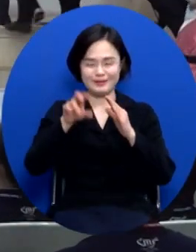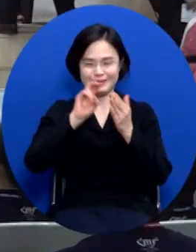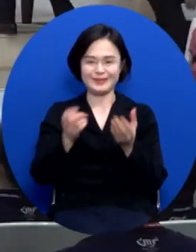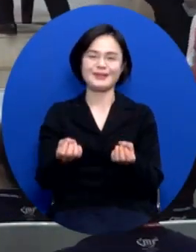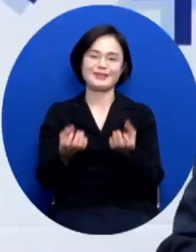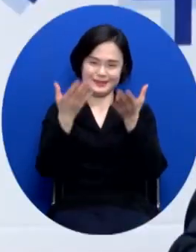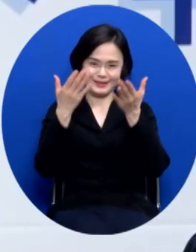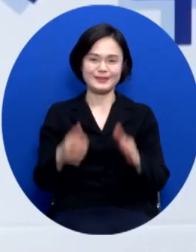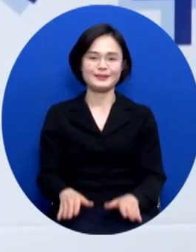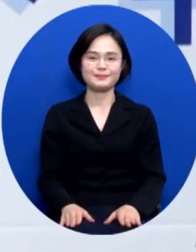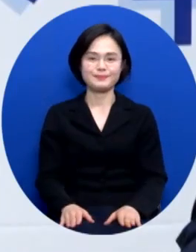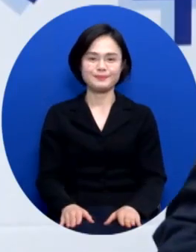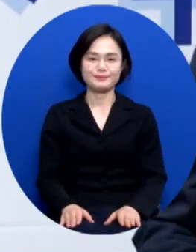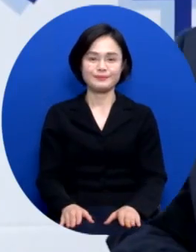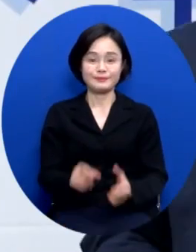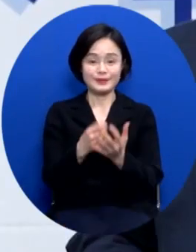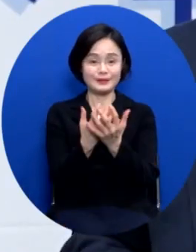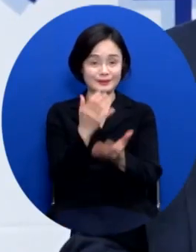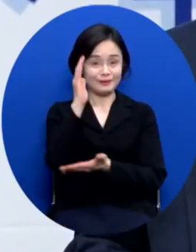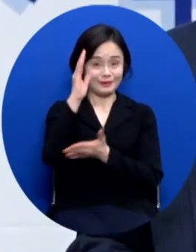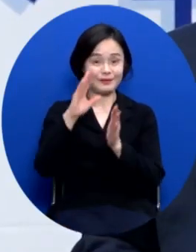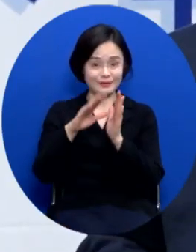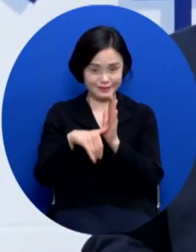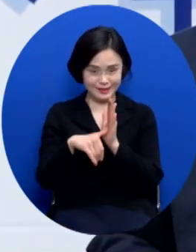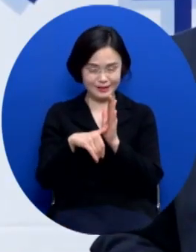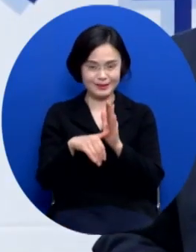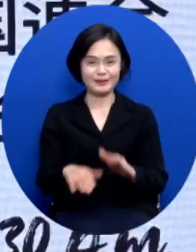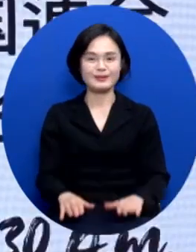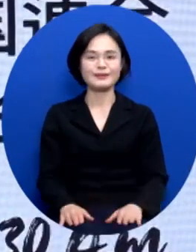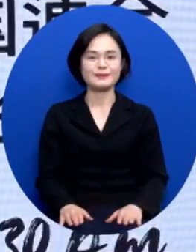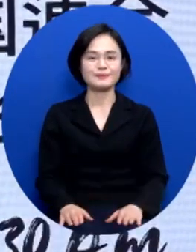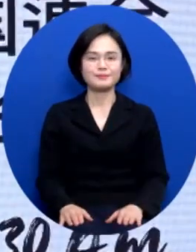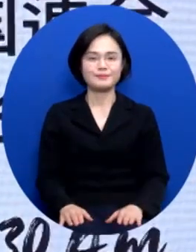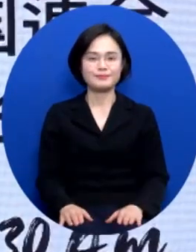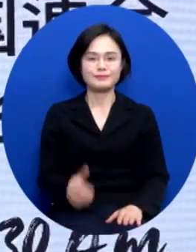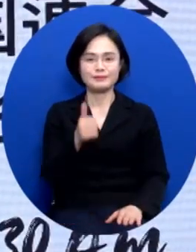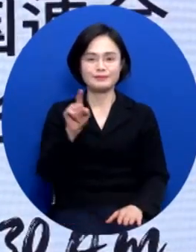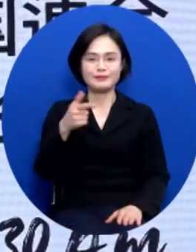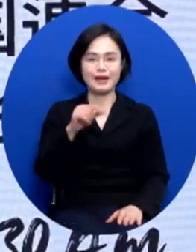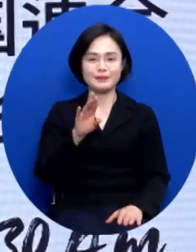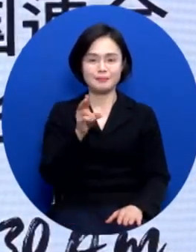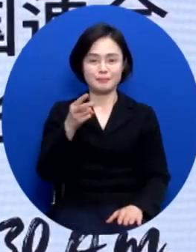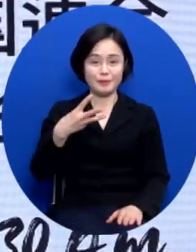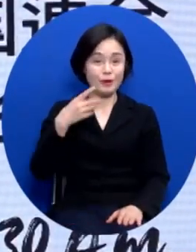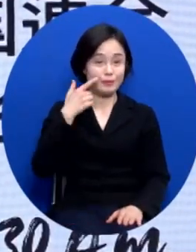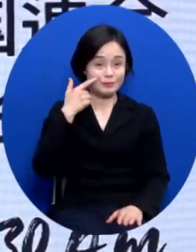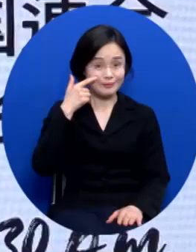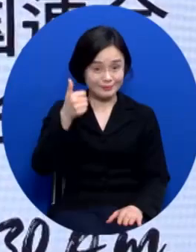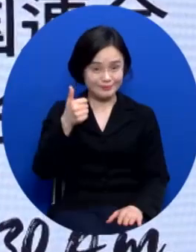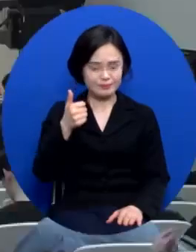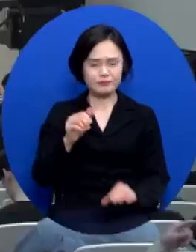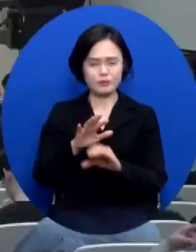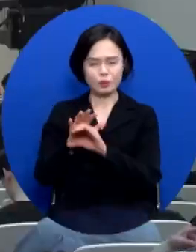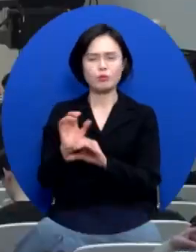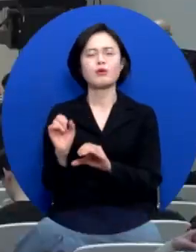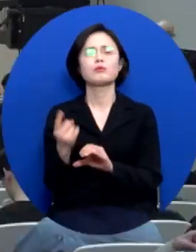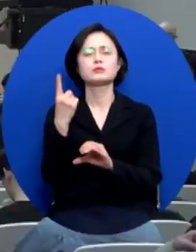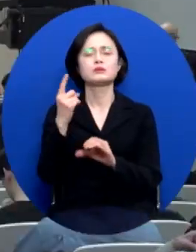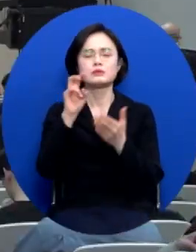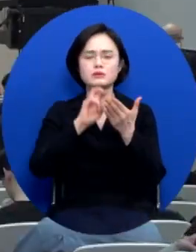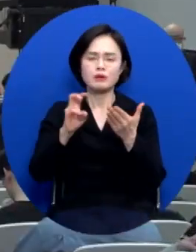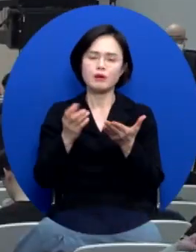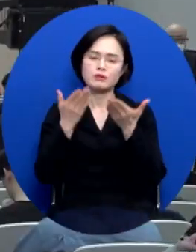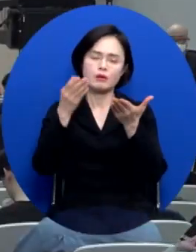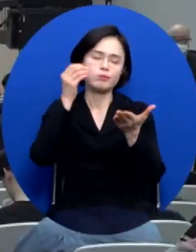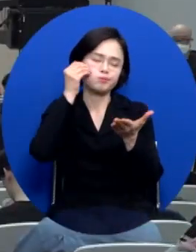페스티벌에 앞서 열린 기자회견에서 한국 호스트인 대치 순복음교회 한별 목사는 코로나19로 끊겼던 찬양성회가 다시